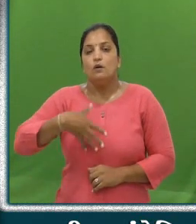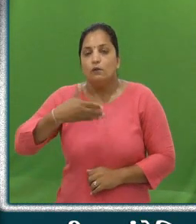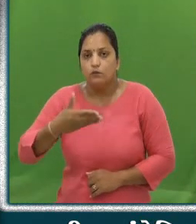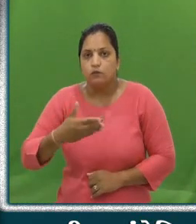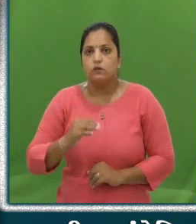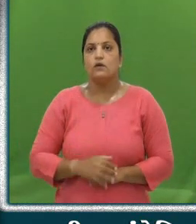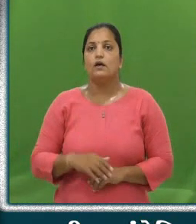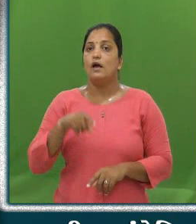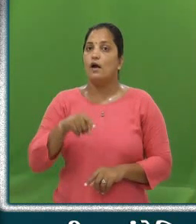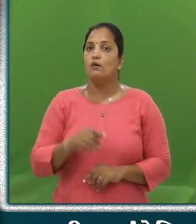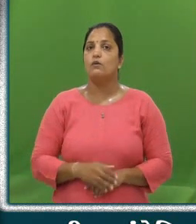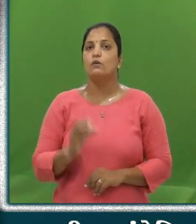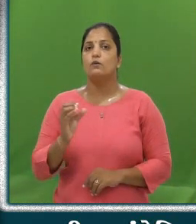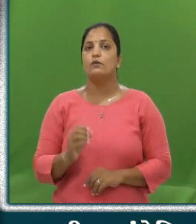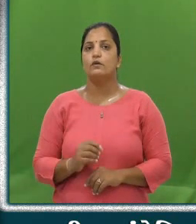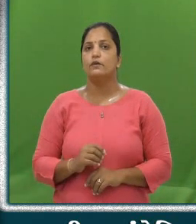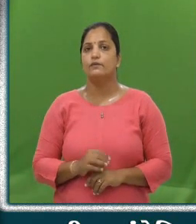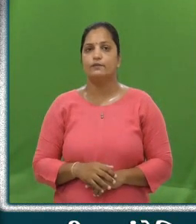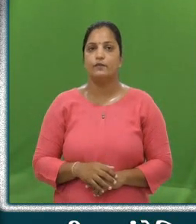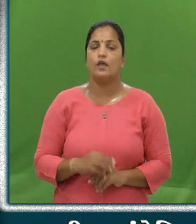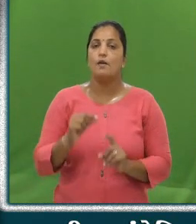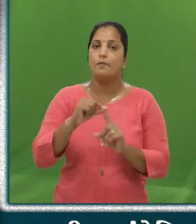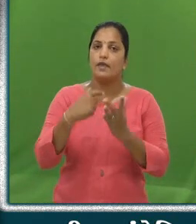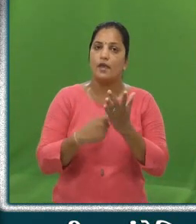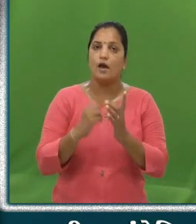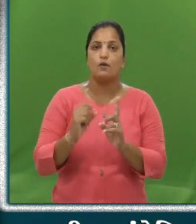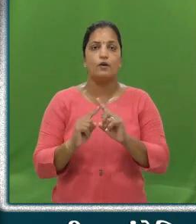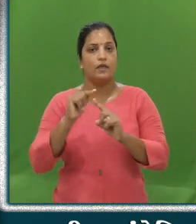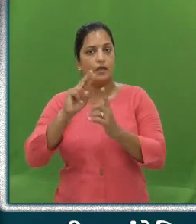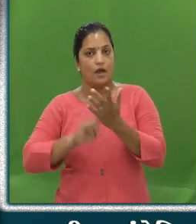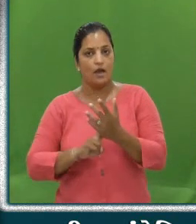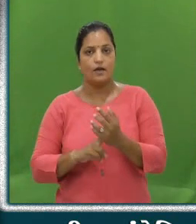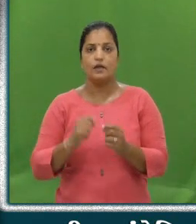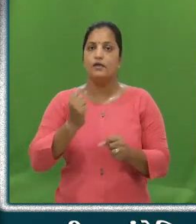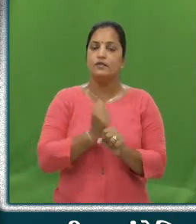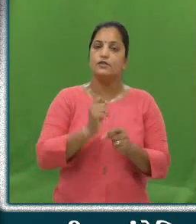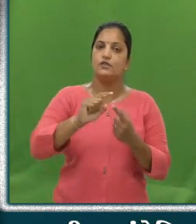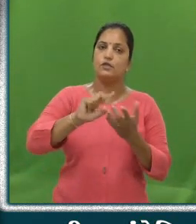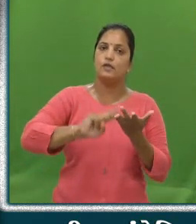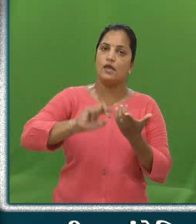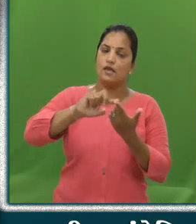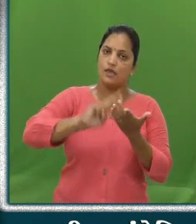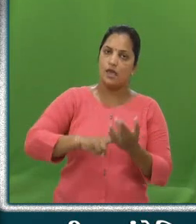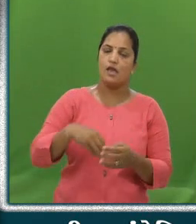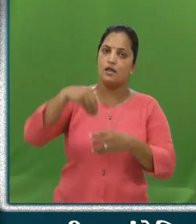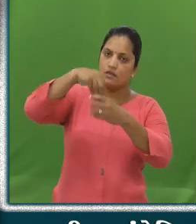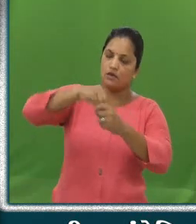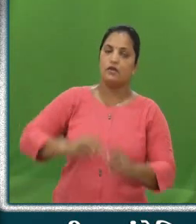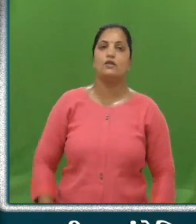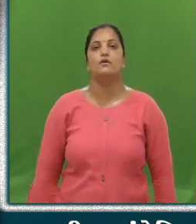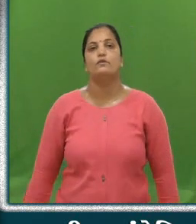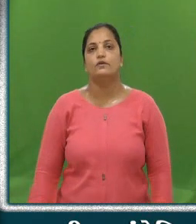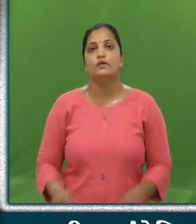છે અને આ ઉત્સેચકો શું છે તો એ પ્રોટીન કે જનીનોના નિયંત્રણમાં હોતા હોય